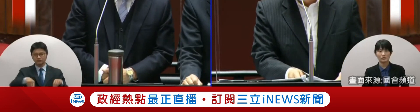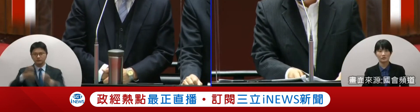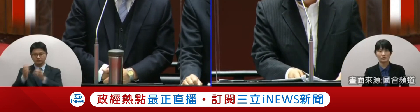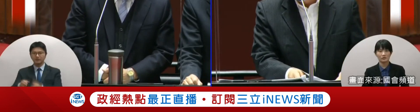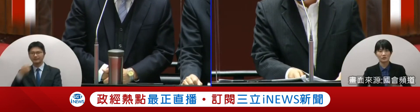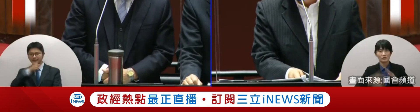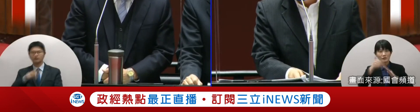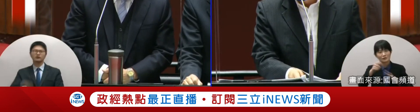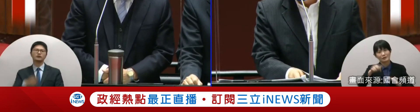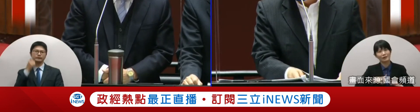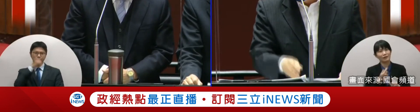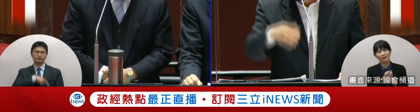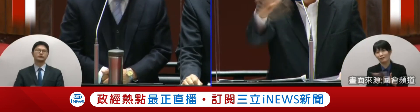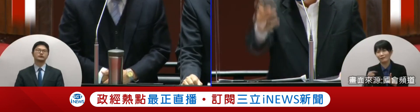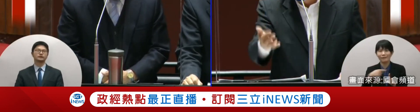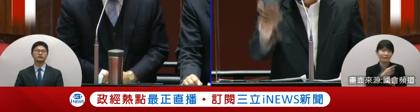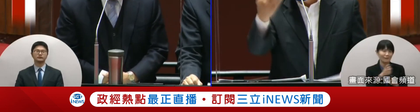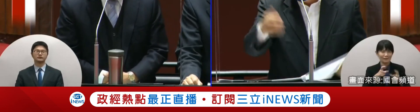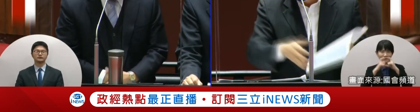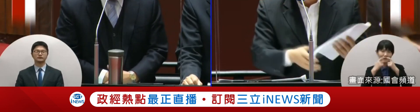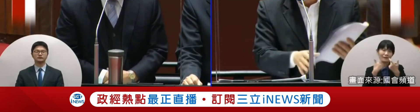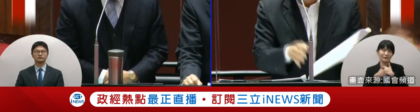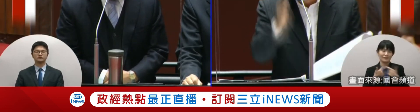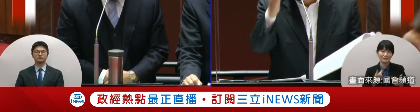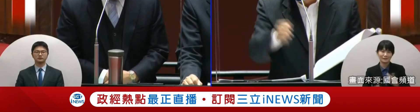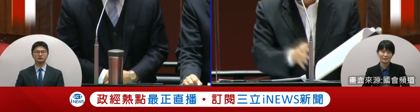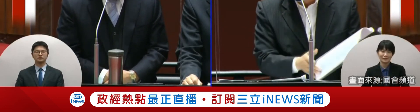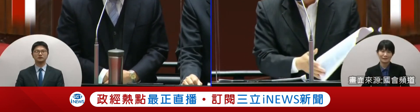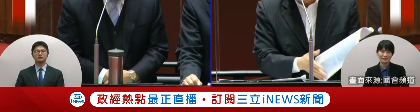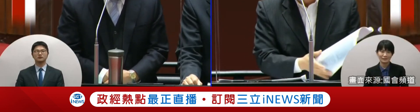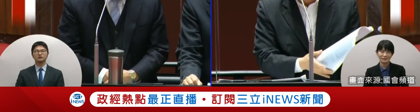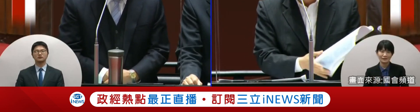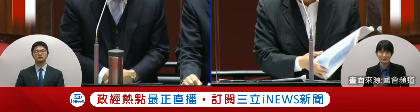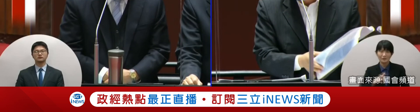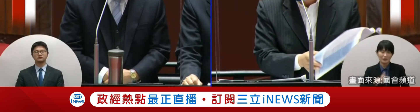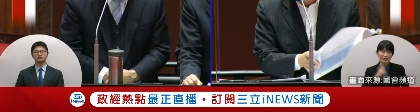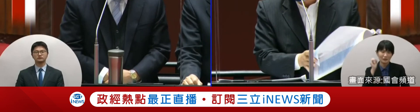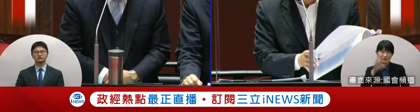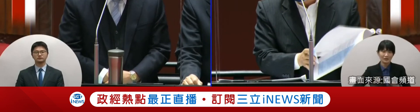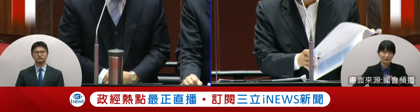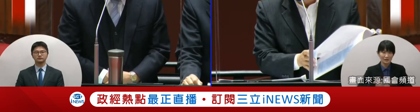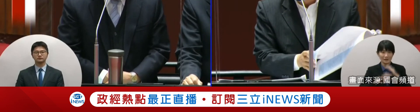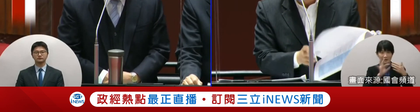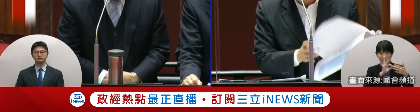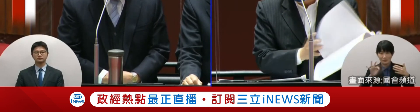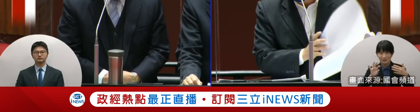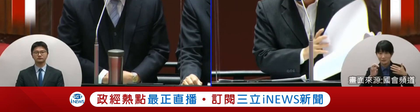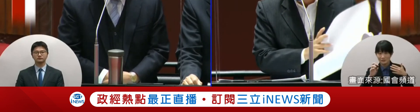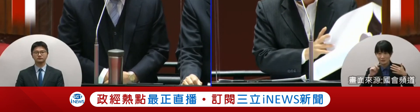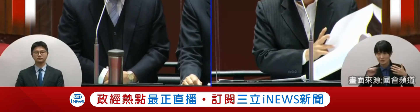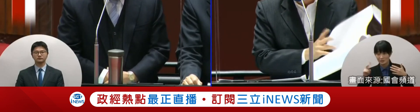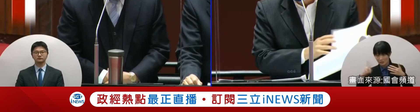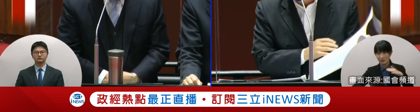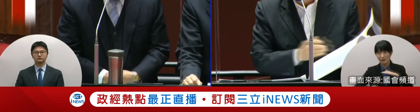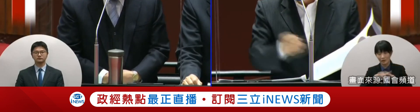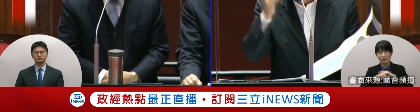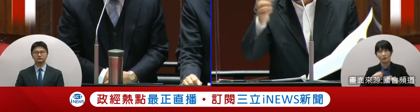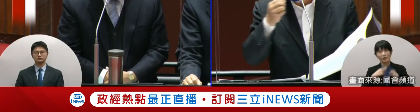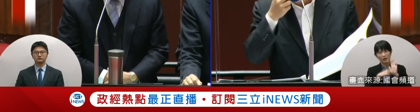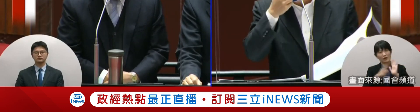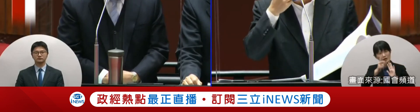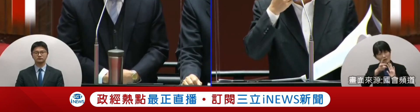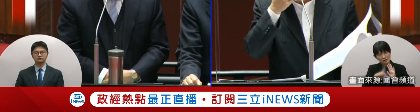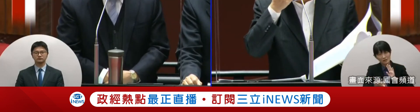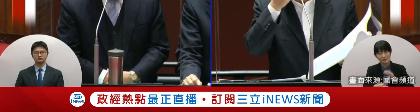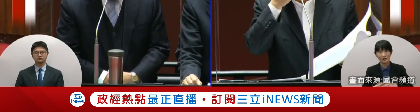院长，你真的鬼打墙哎！我一直跟你讲， 就是 你讲的部分就是违反第42条，我讲了100遍42条，你